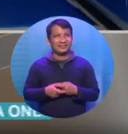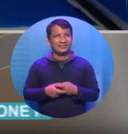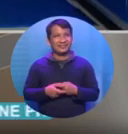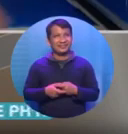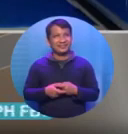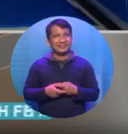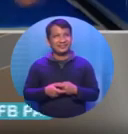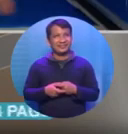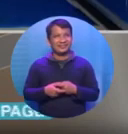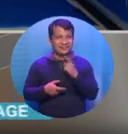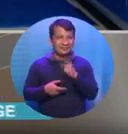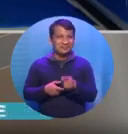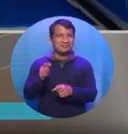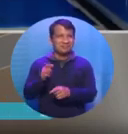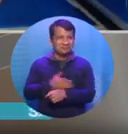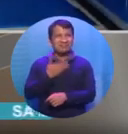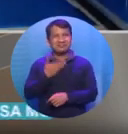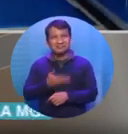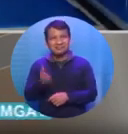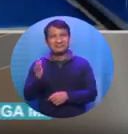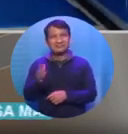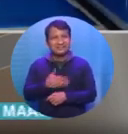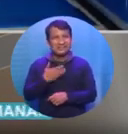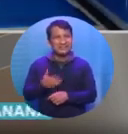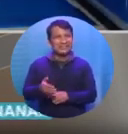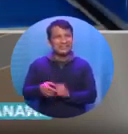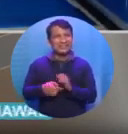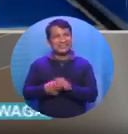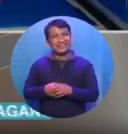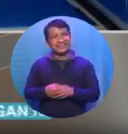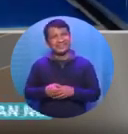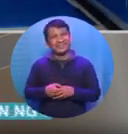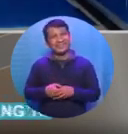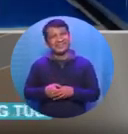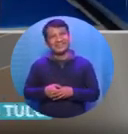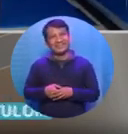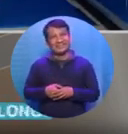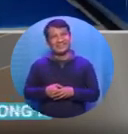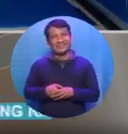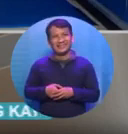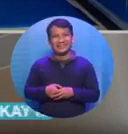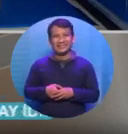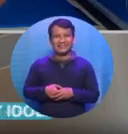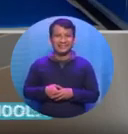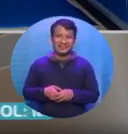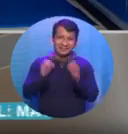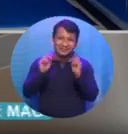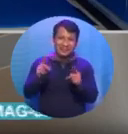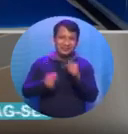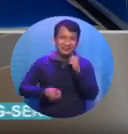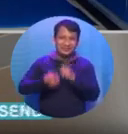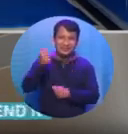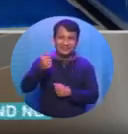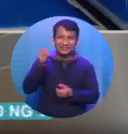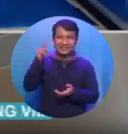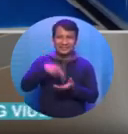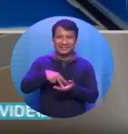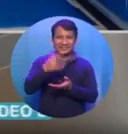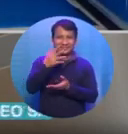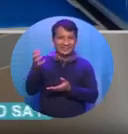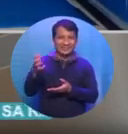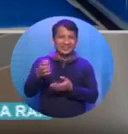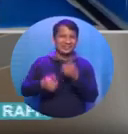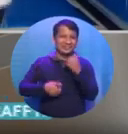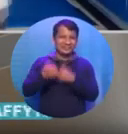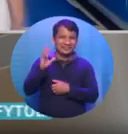nagsipan at sigurado ko yun, sarapin ko ko'y nakto. Okay, sir. Panalo na! 2,000